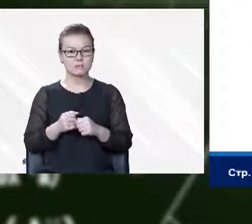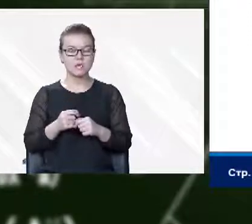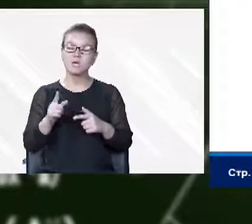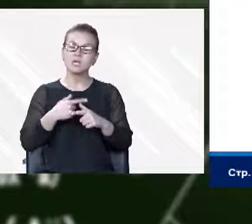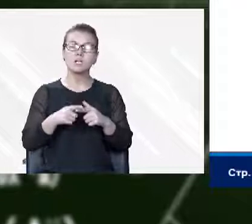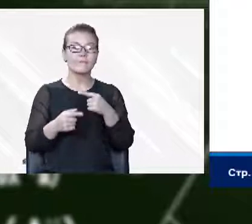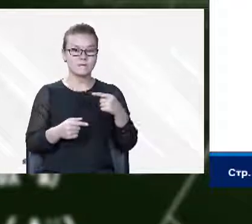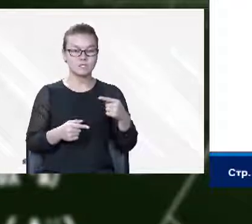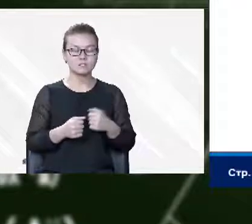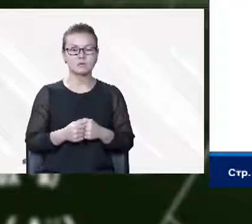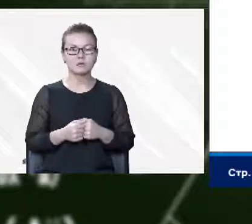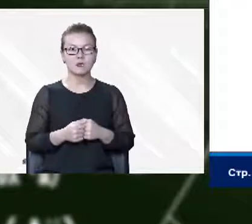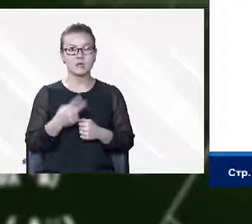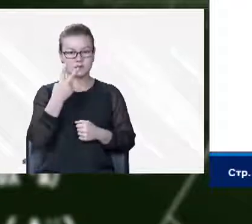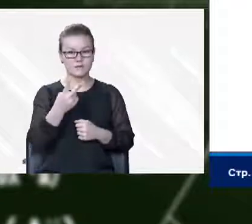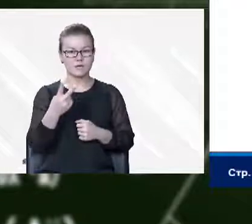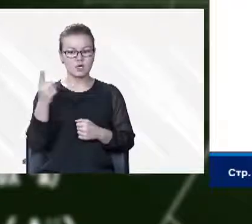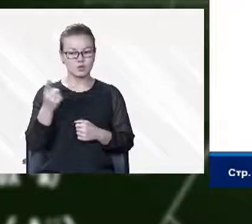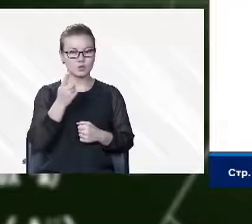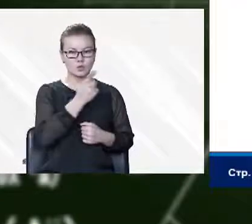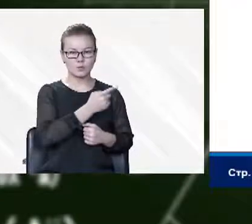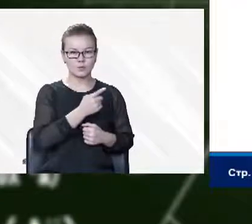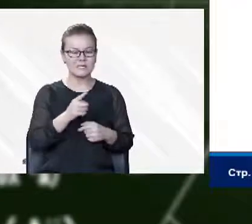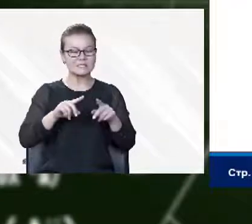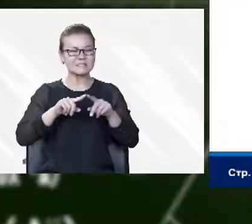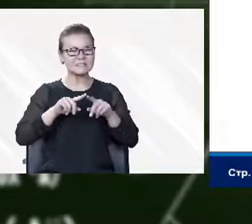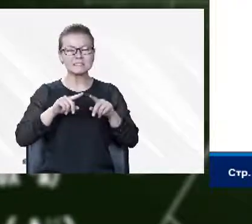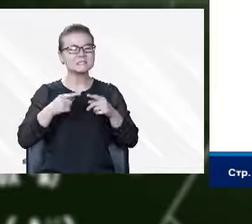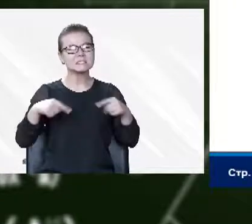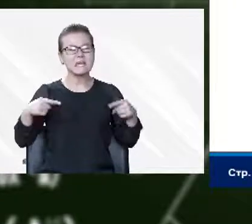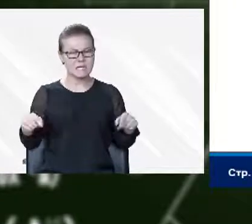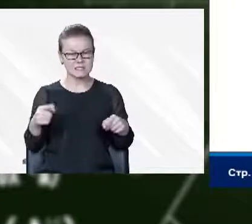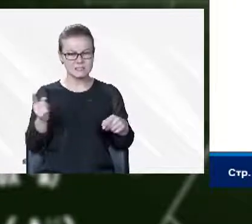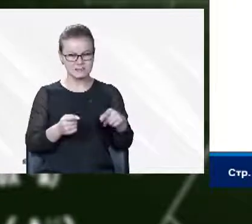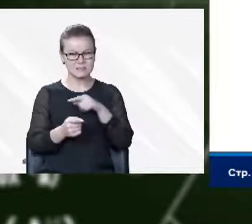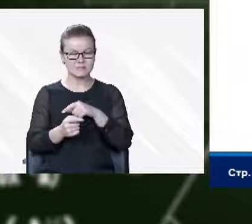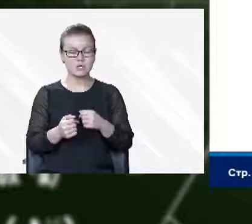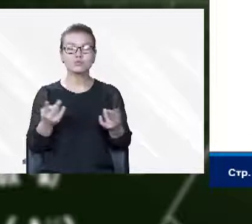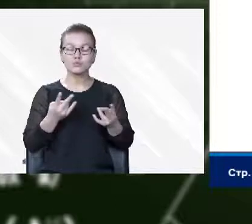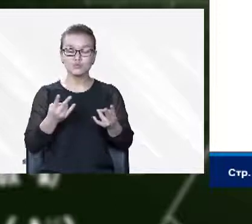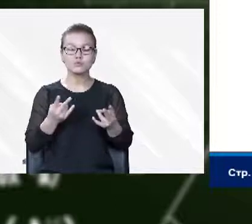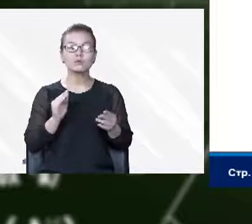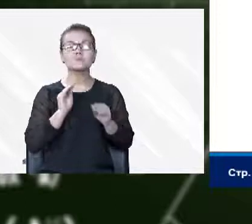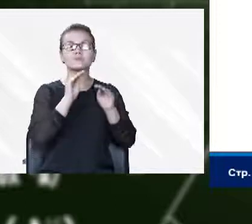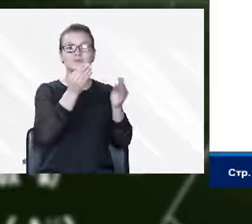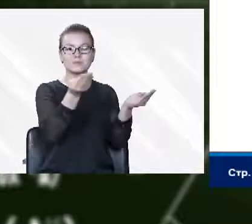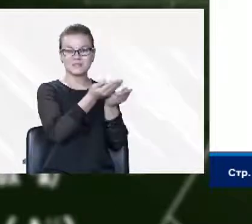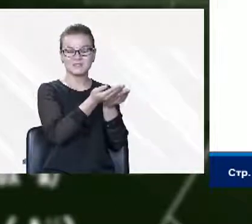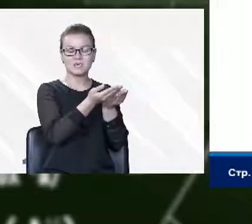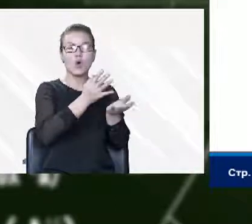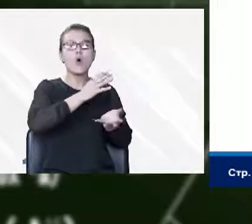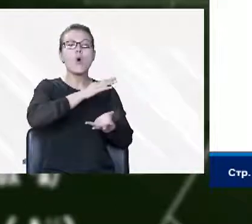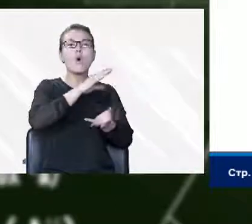или вычесть две дроби с разными знаменателями, надо привести их к общему